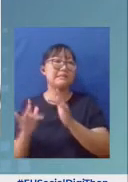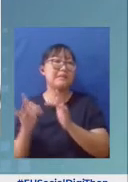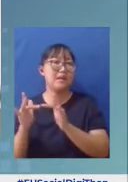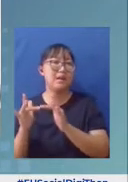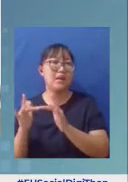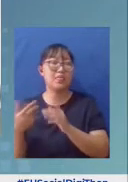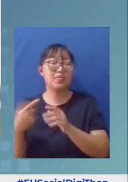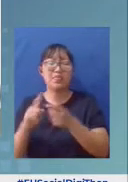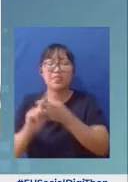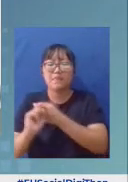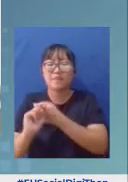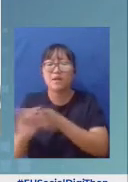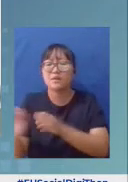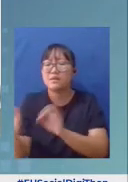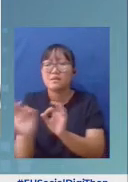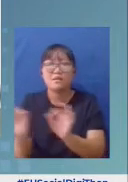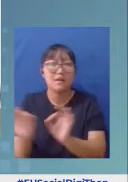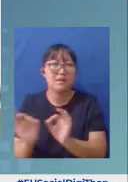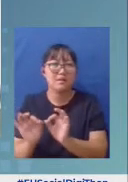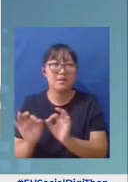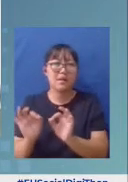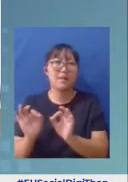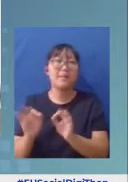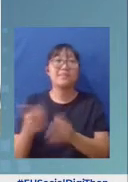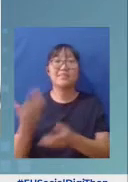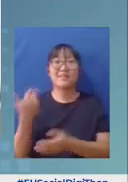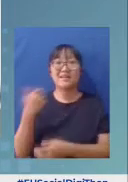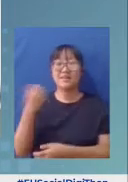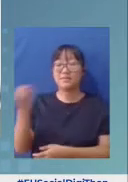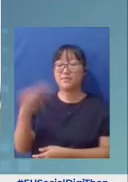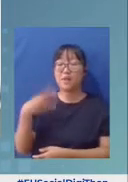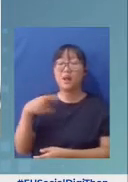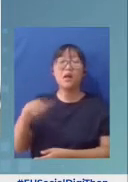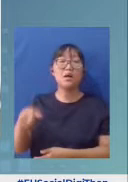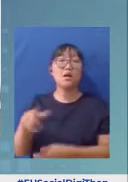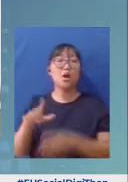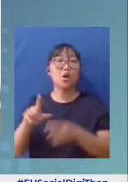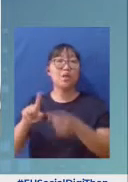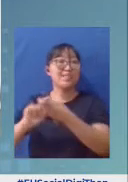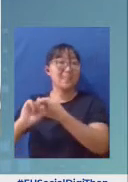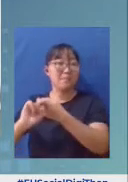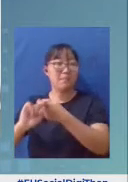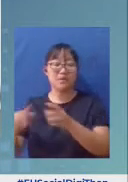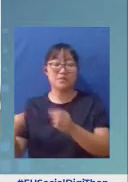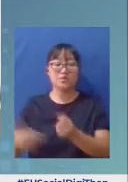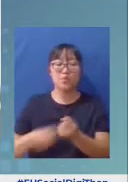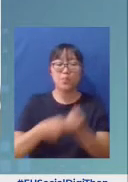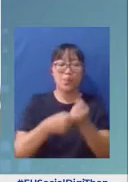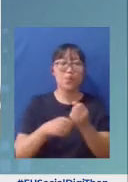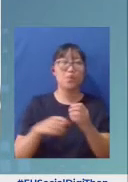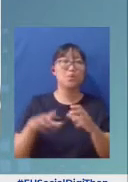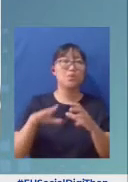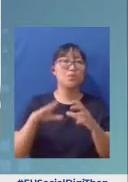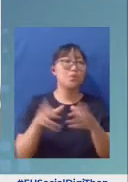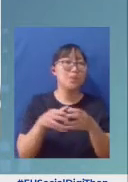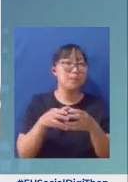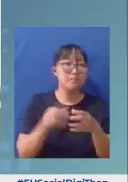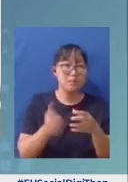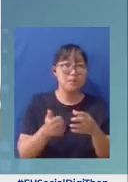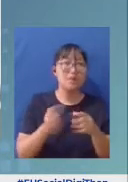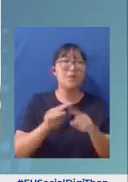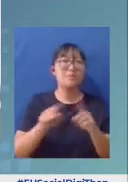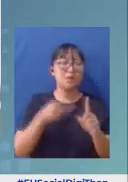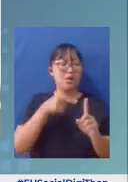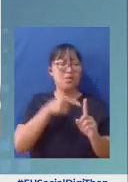bahwa teman bisa sebagai support group. Namun ini pertanyaannya di lapangan bahwa anak-anak yang dibully sering menyendiri dan tidak memiliki teman.